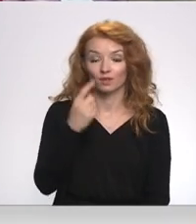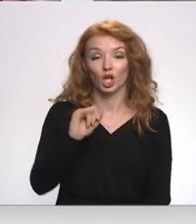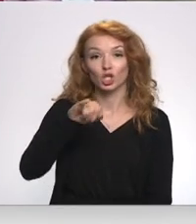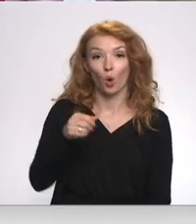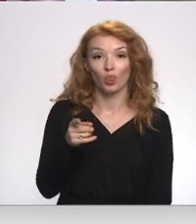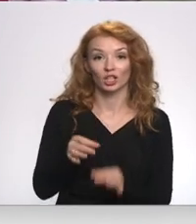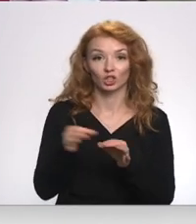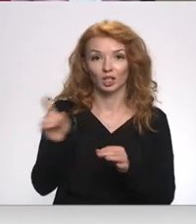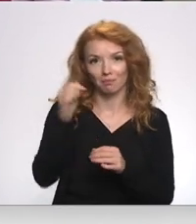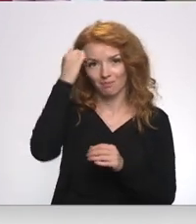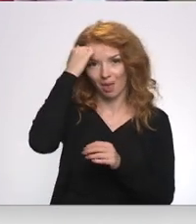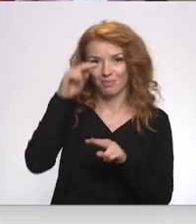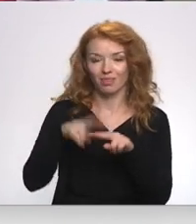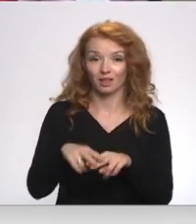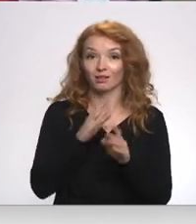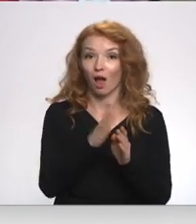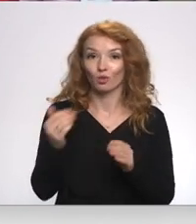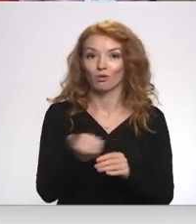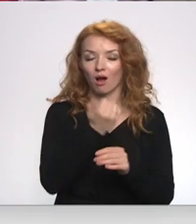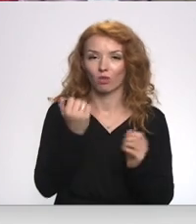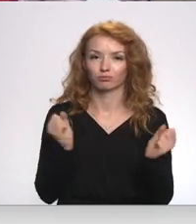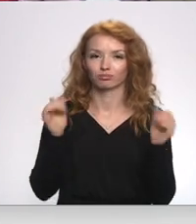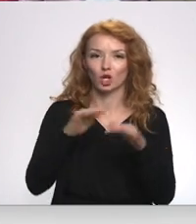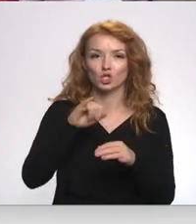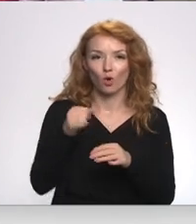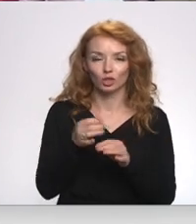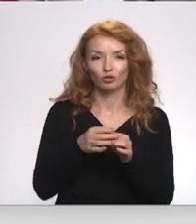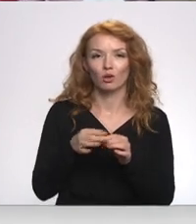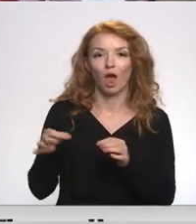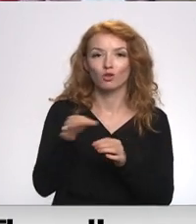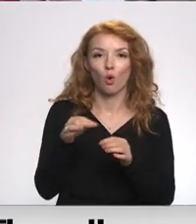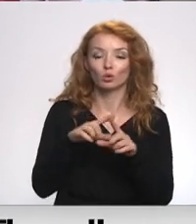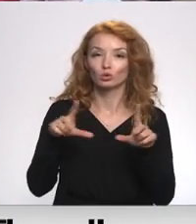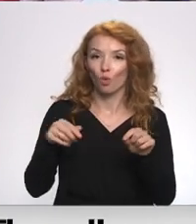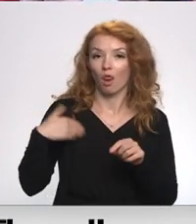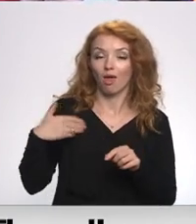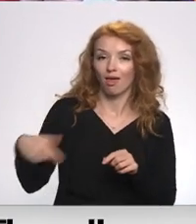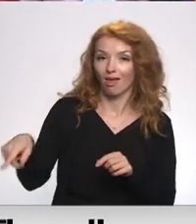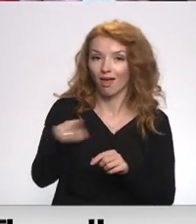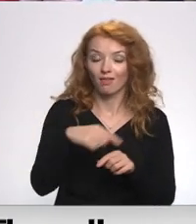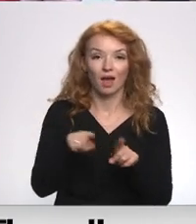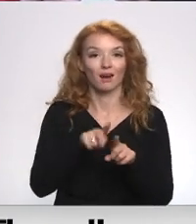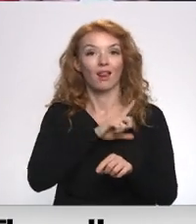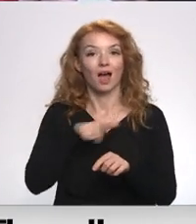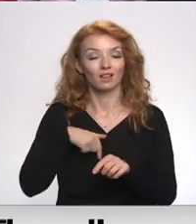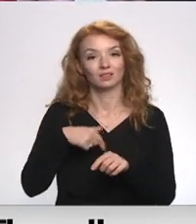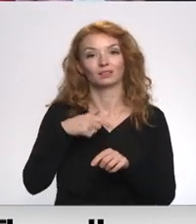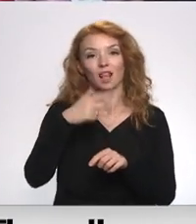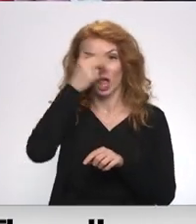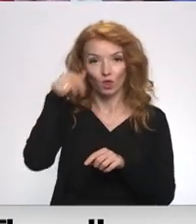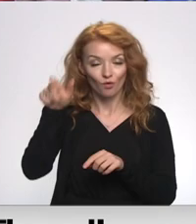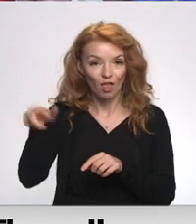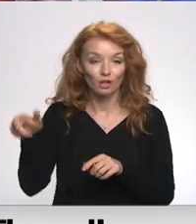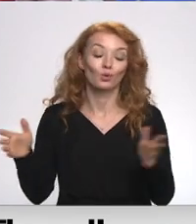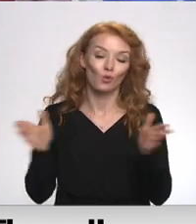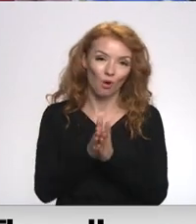Joniškos ir piemineklis, un tur katru gadu savrauc Jonišķu rajona skolu audzēkņi, kā arī Latvijas lietuvieši, un tad